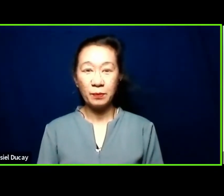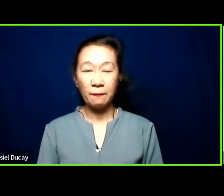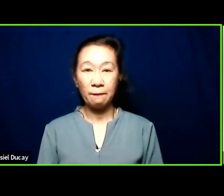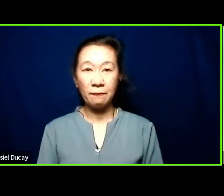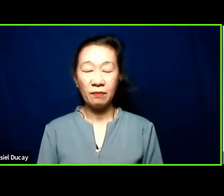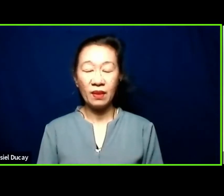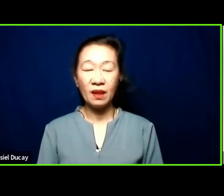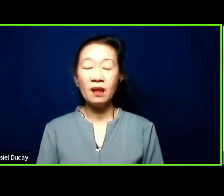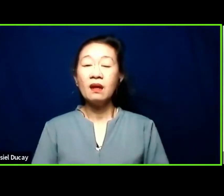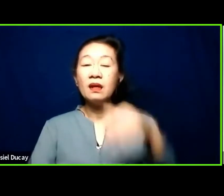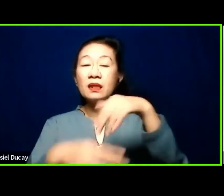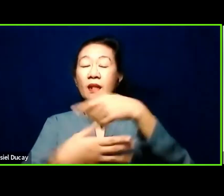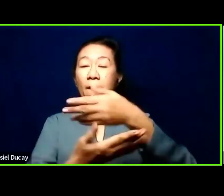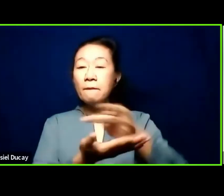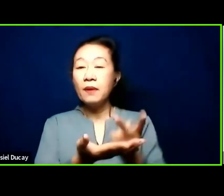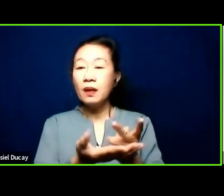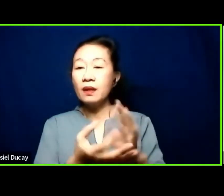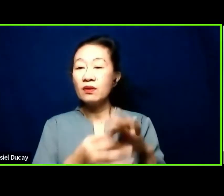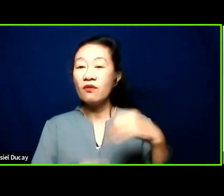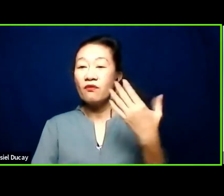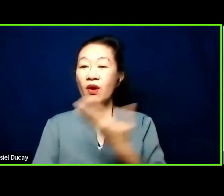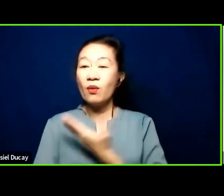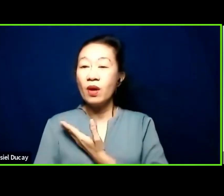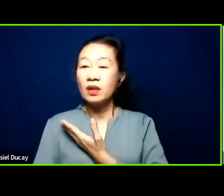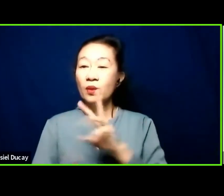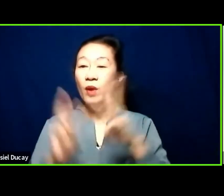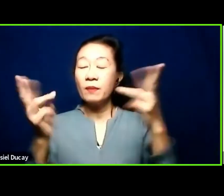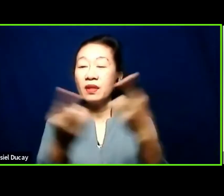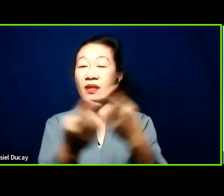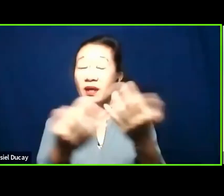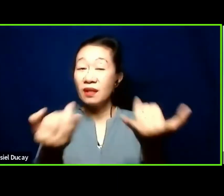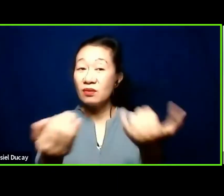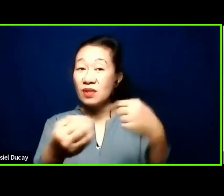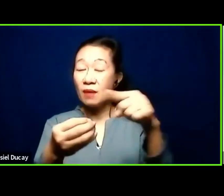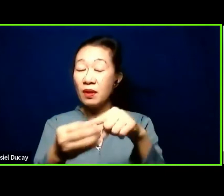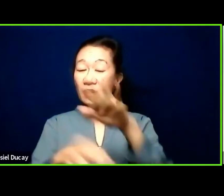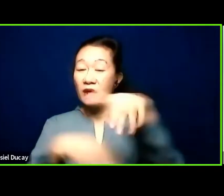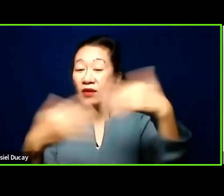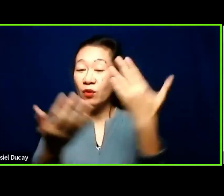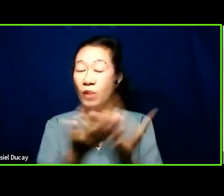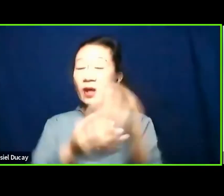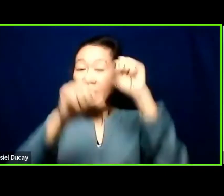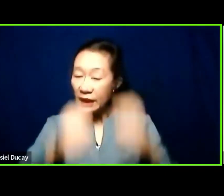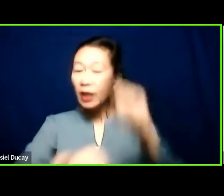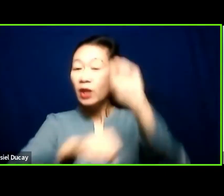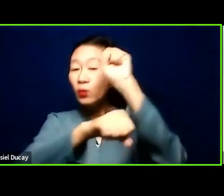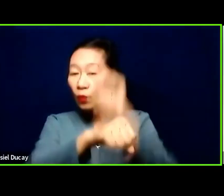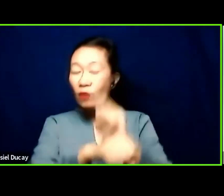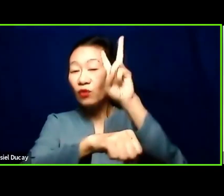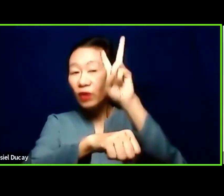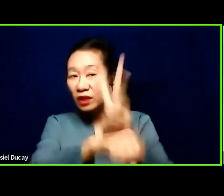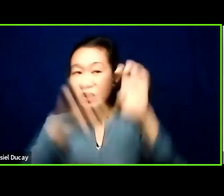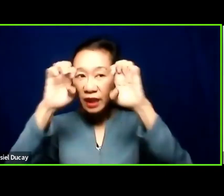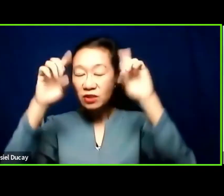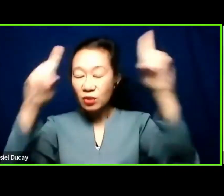Doon sa bahagi, ang ating tema ang ating webinar na yun tungkol sa Everyone Can Work, Vocational Education